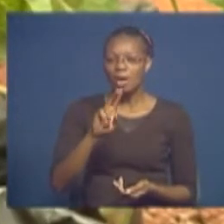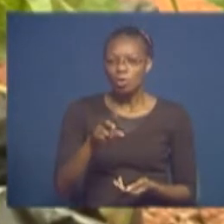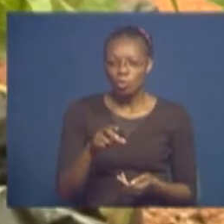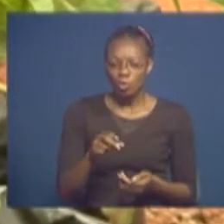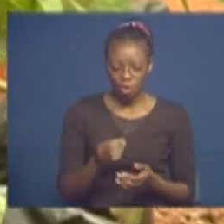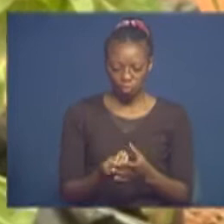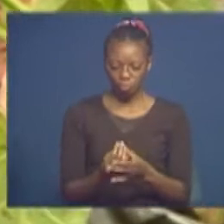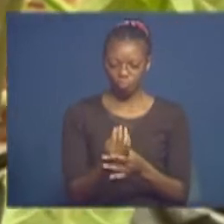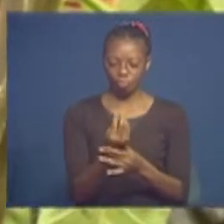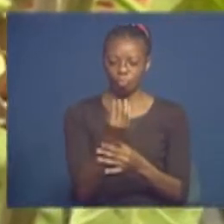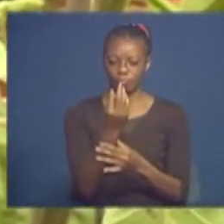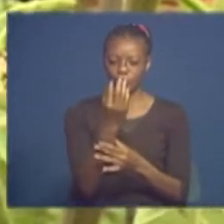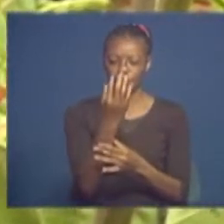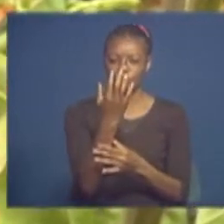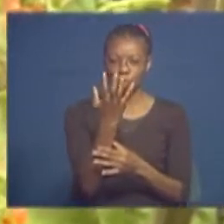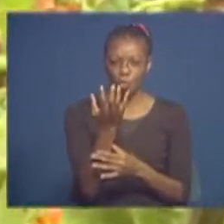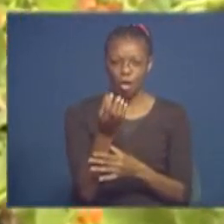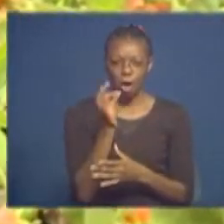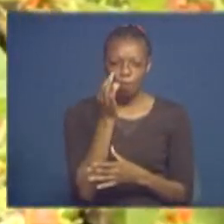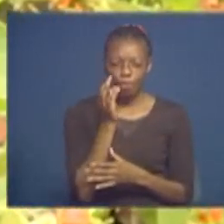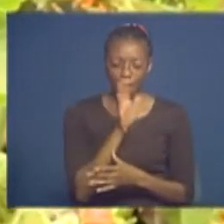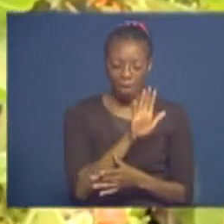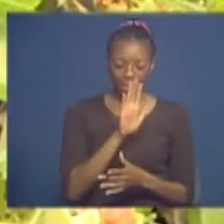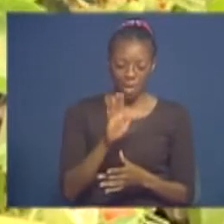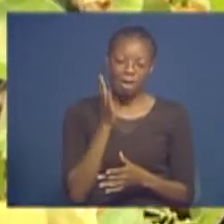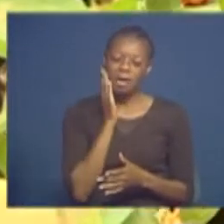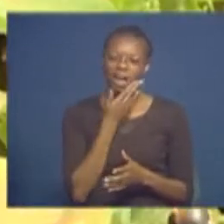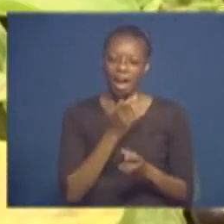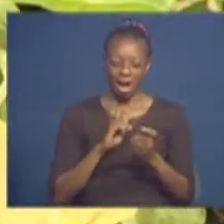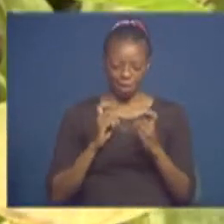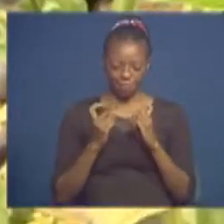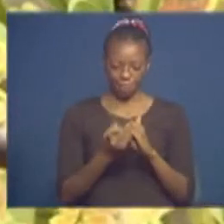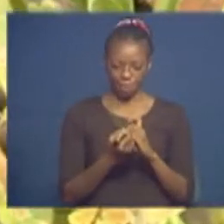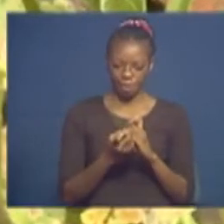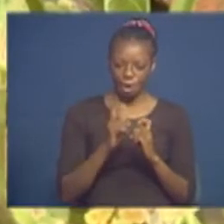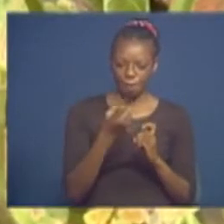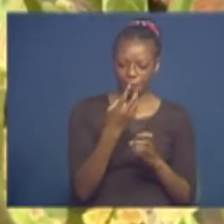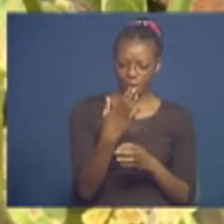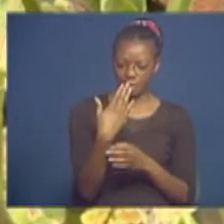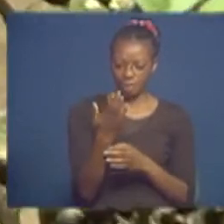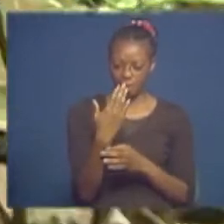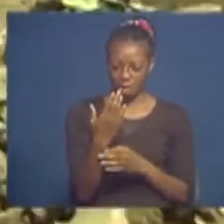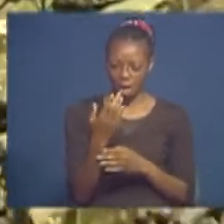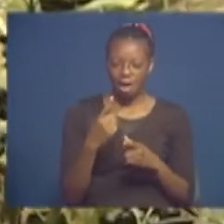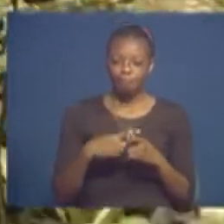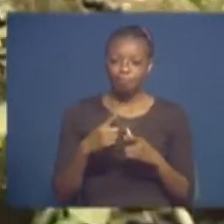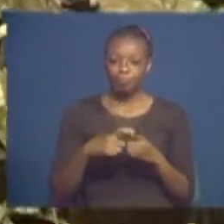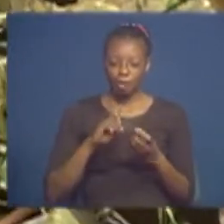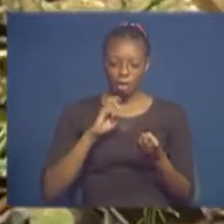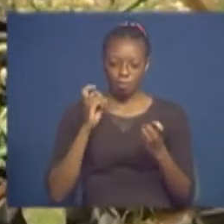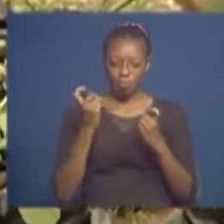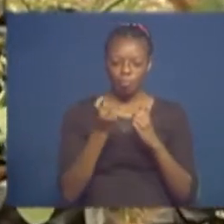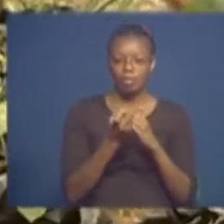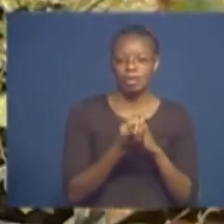hugeuza rangi kutoka kijani kibichi hadi zambarau nyeusi. Hiyo ndiyo hutumiwa kama mbegu,